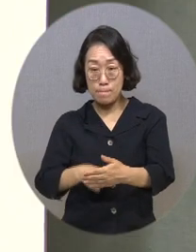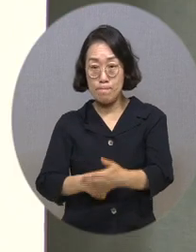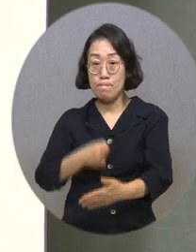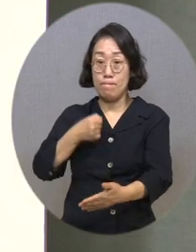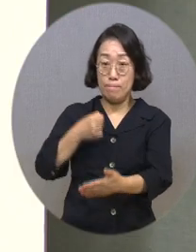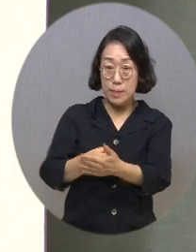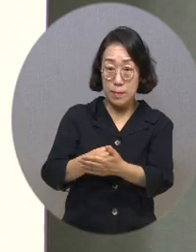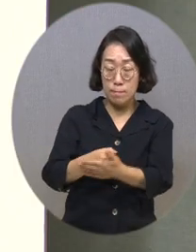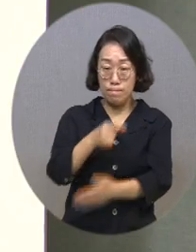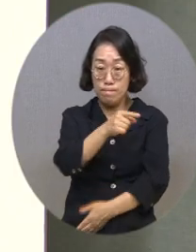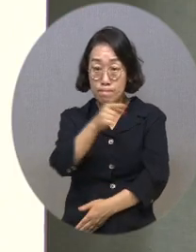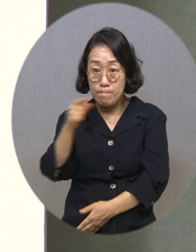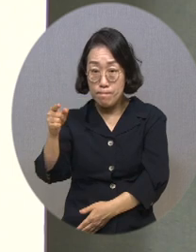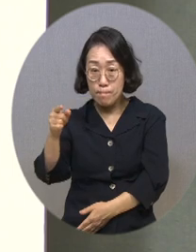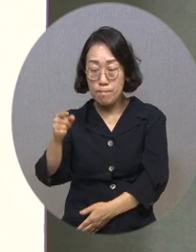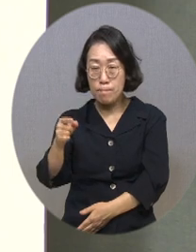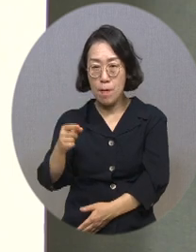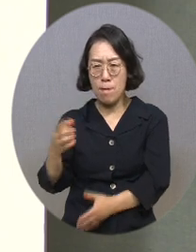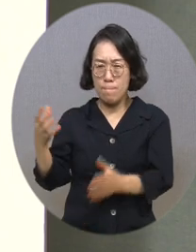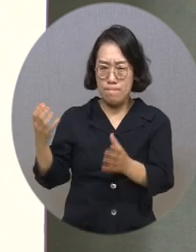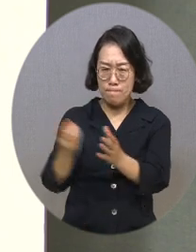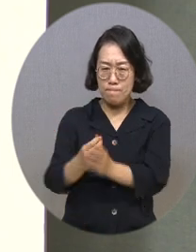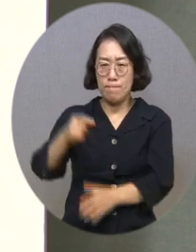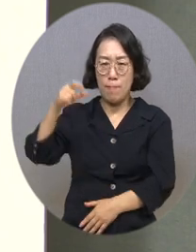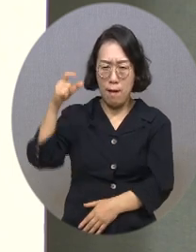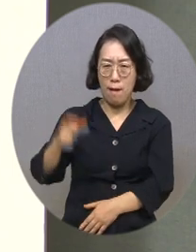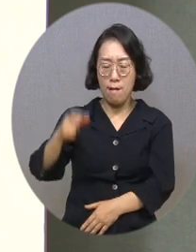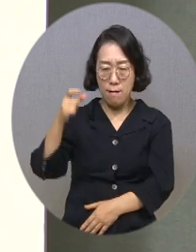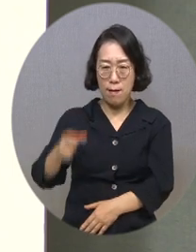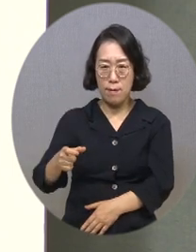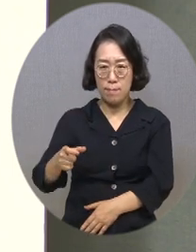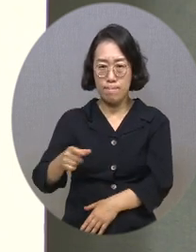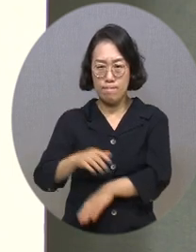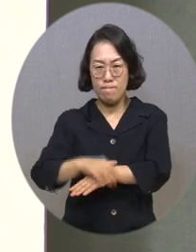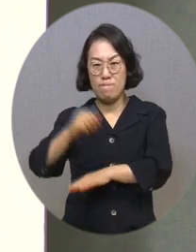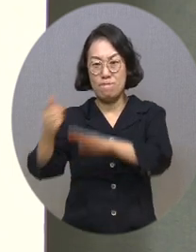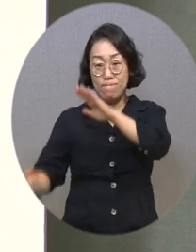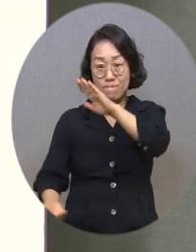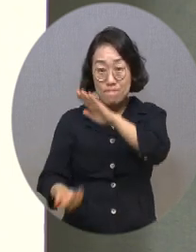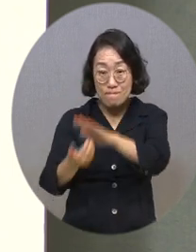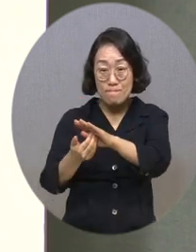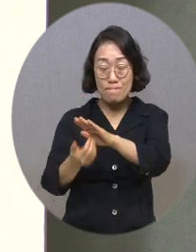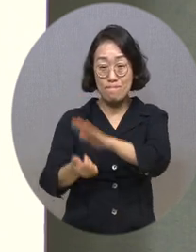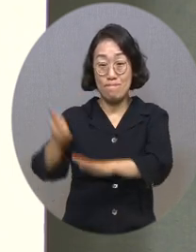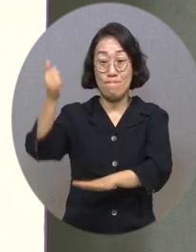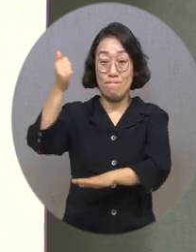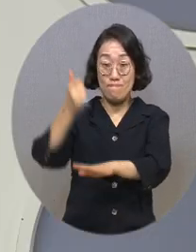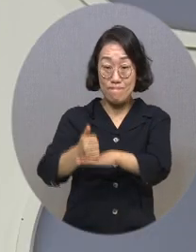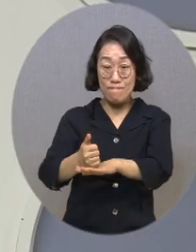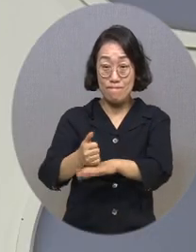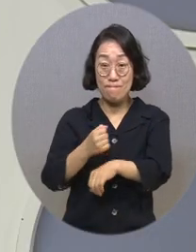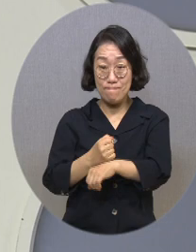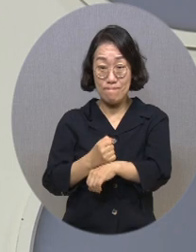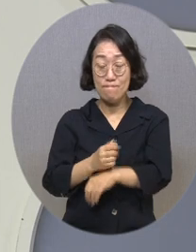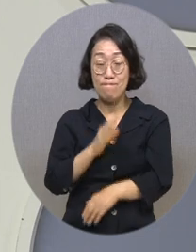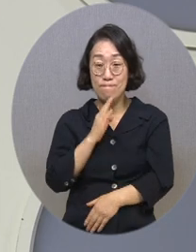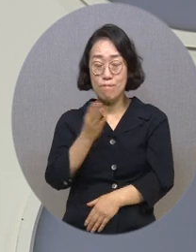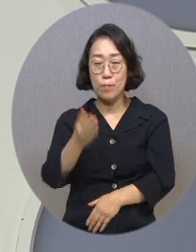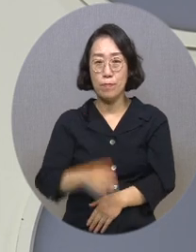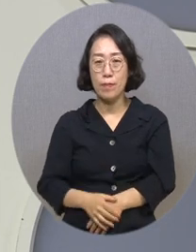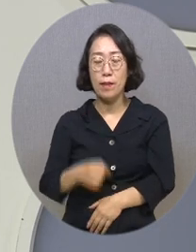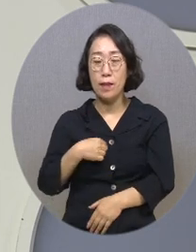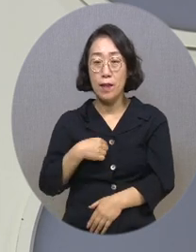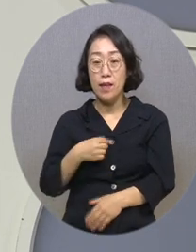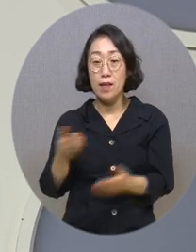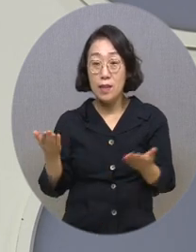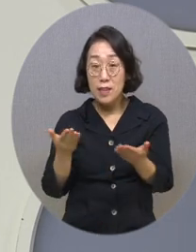행동에 대해서는 책임지고 밀어붙이는 막 그런 박력이 좀 있는 것 같아요. 제가 이제 이 일을 하게 된